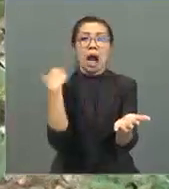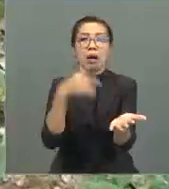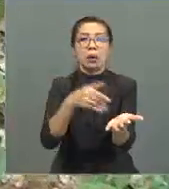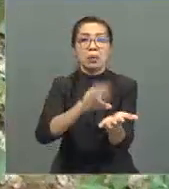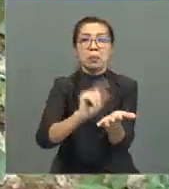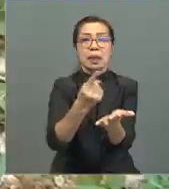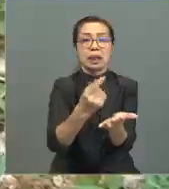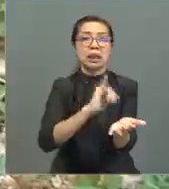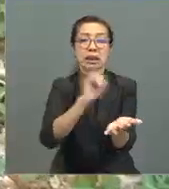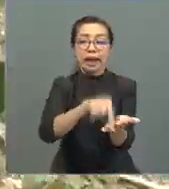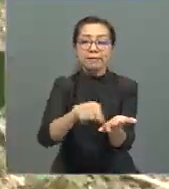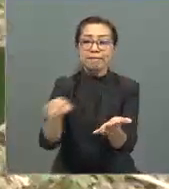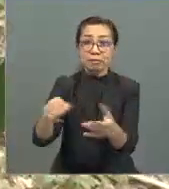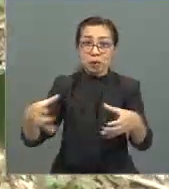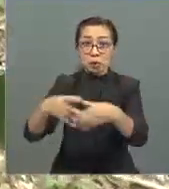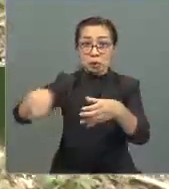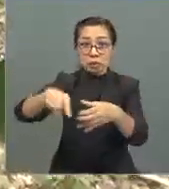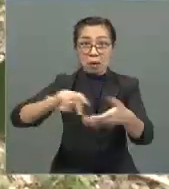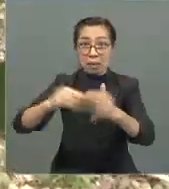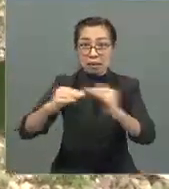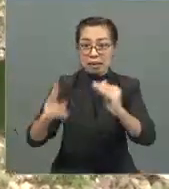แสนคนอยากจะทำนั้นกระทรวงการคลังขออภัยในความคาดเคลื่อนที่เกิดขึ้นและยืนยันนะครับว่าผู้ขอทบทวน10กลุ่มนี้ยังไม่ได้ถูกตัดสิทธิ์และจะตรวจสอบกันกล่องให้อีกครั้งหากผ่านเกณฑ์ครับ